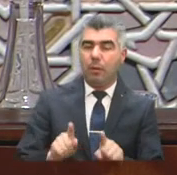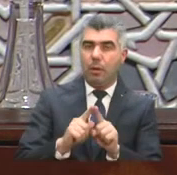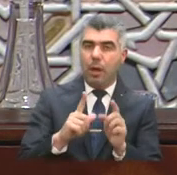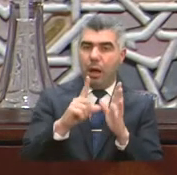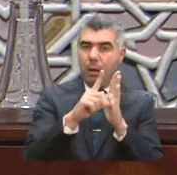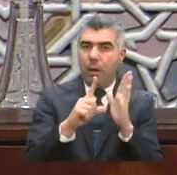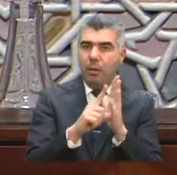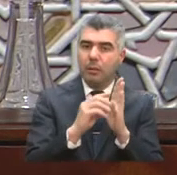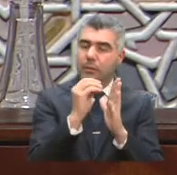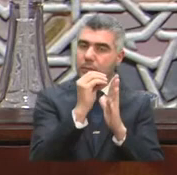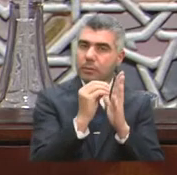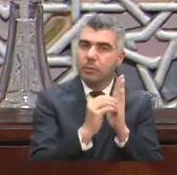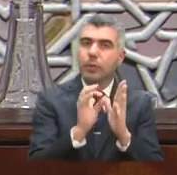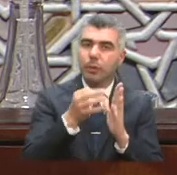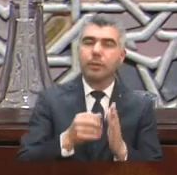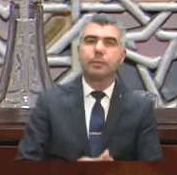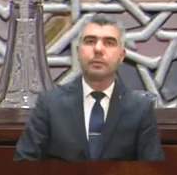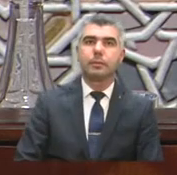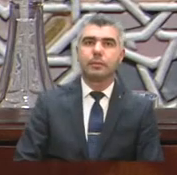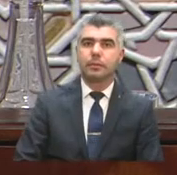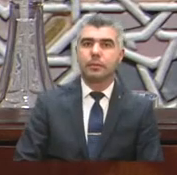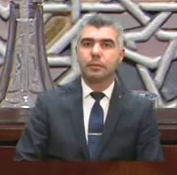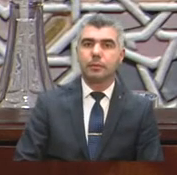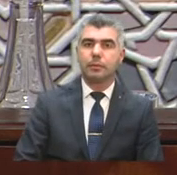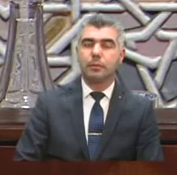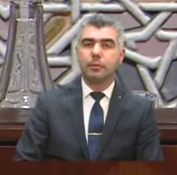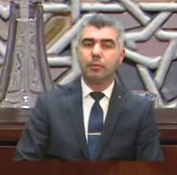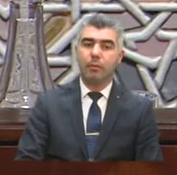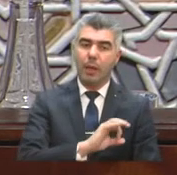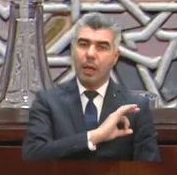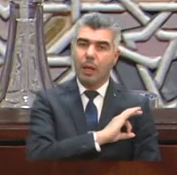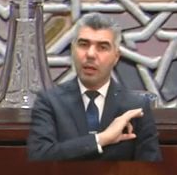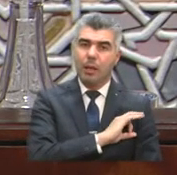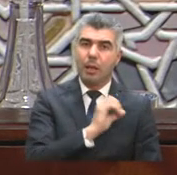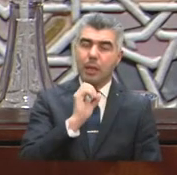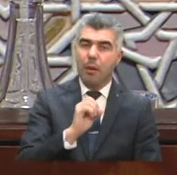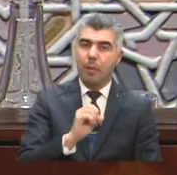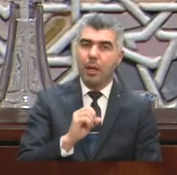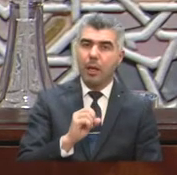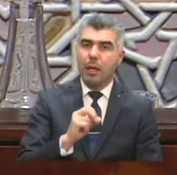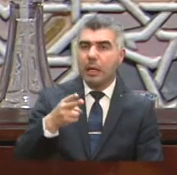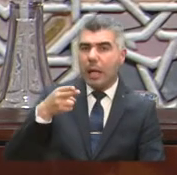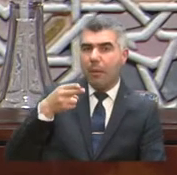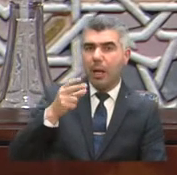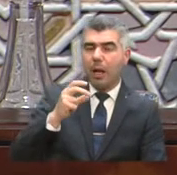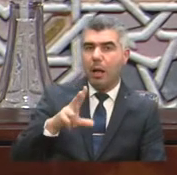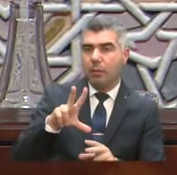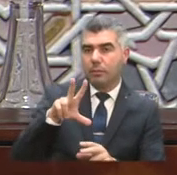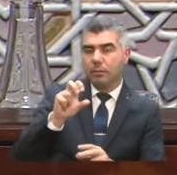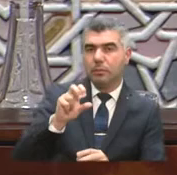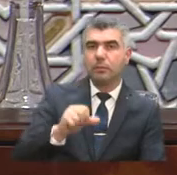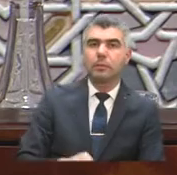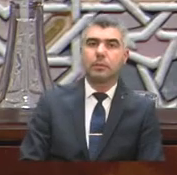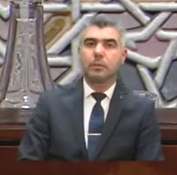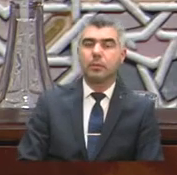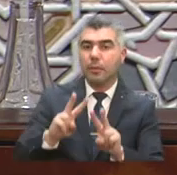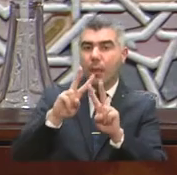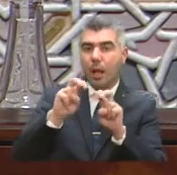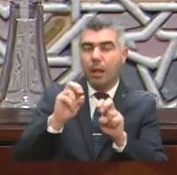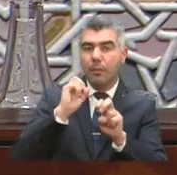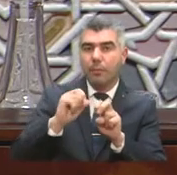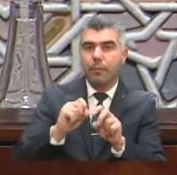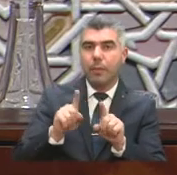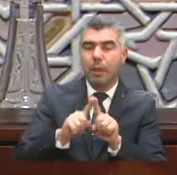القوانين المعمول بها. هاد الكاميرات اللي يكونوا لابسين لا بالنسبه للمراقبه ديال